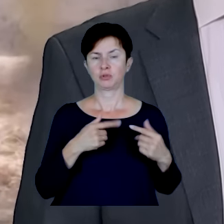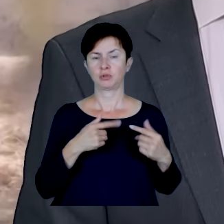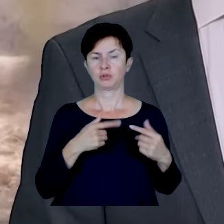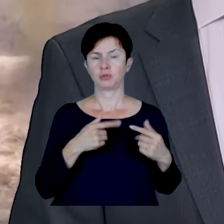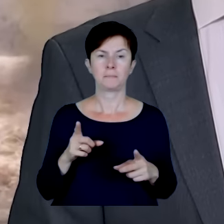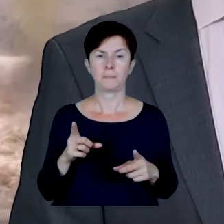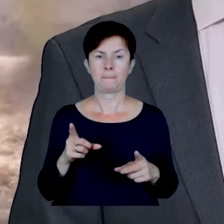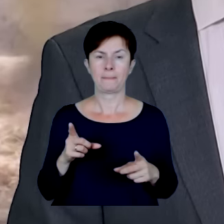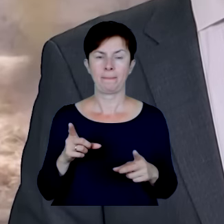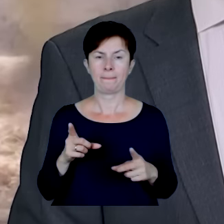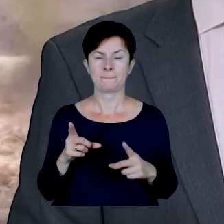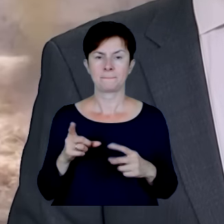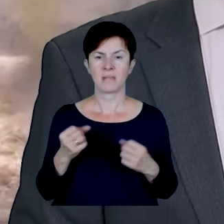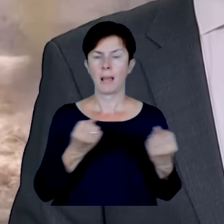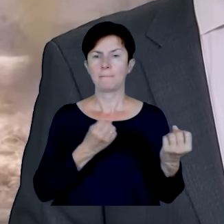mobilność imigracyjna